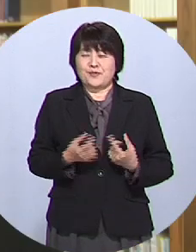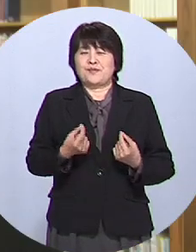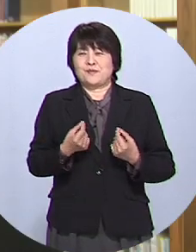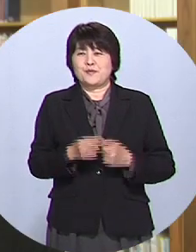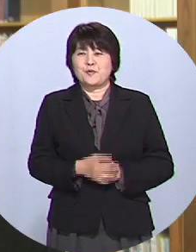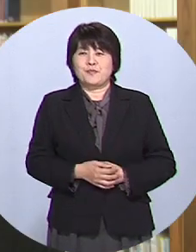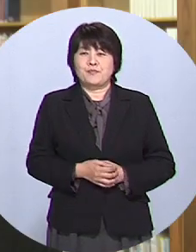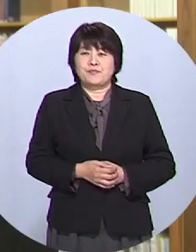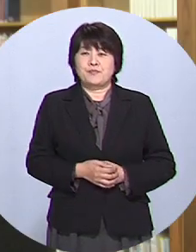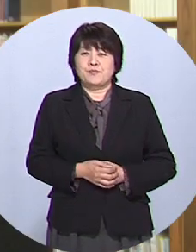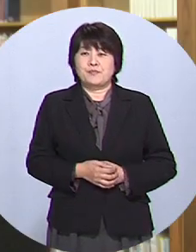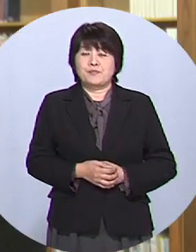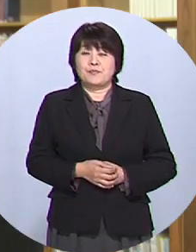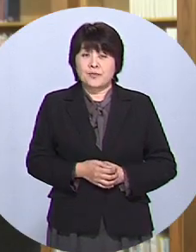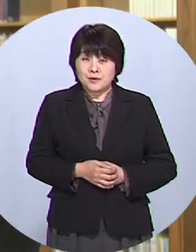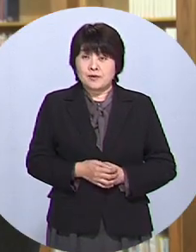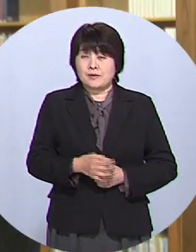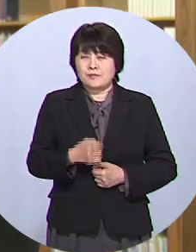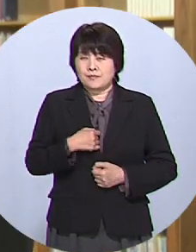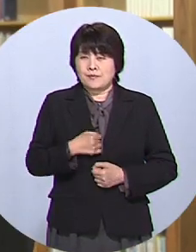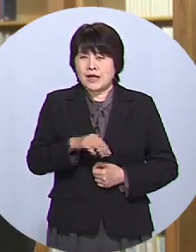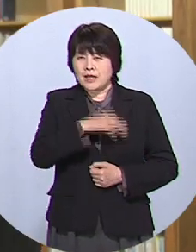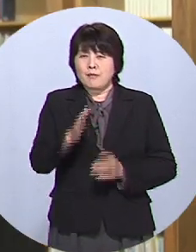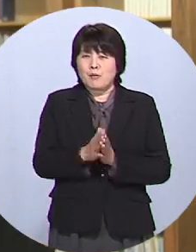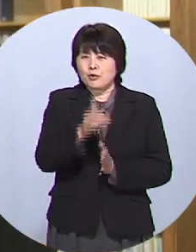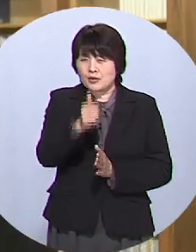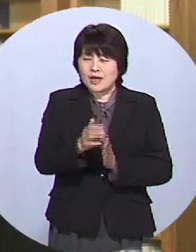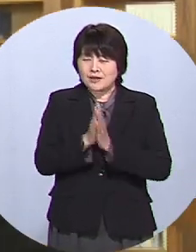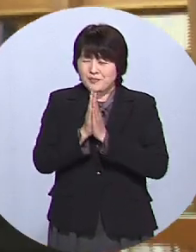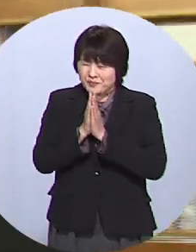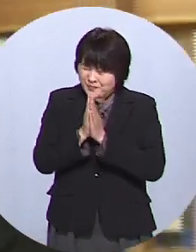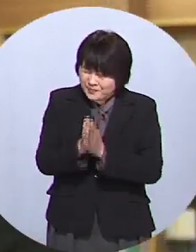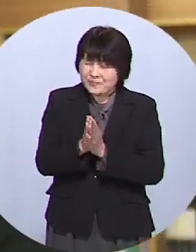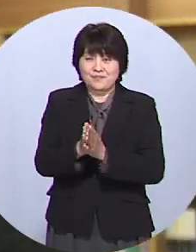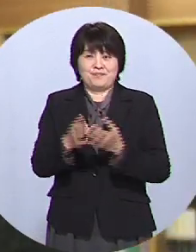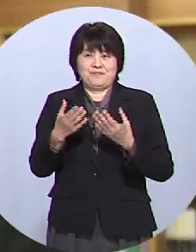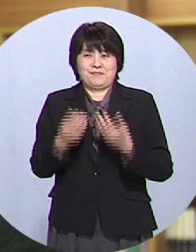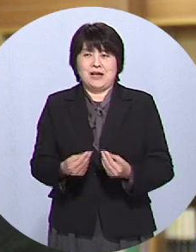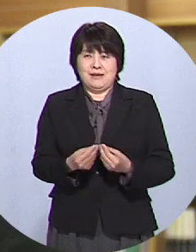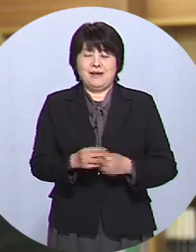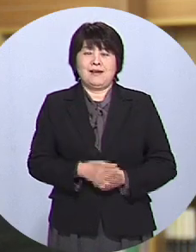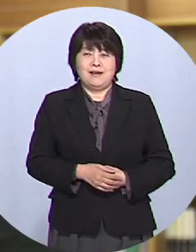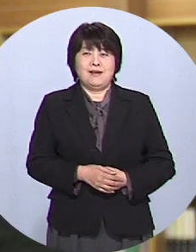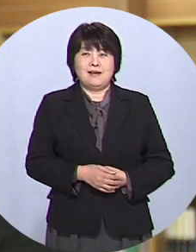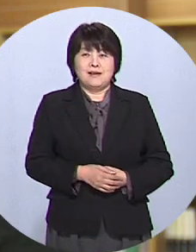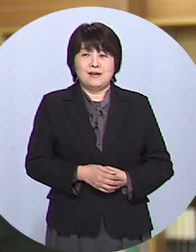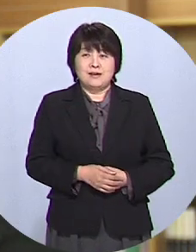。 ここで図書館の山本さんに無茶なお願いをしちゃいました。